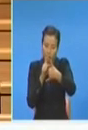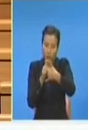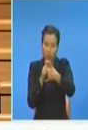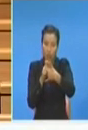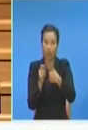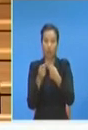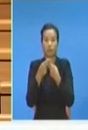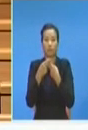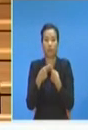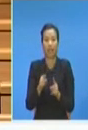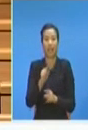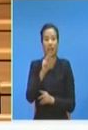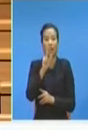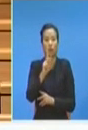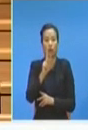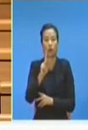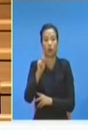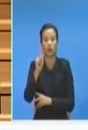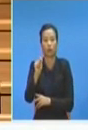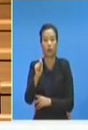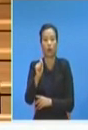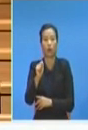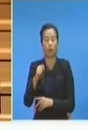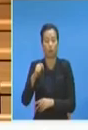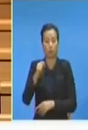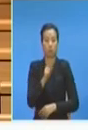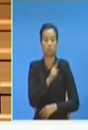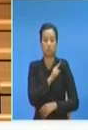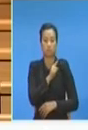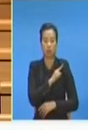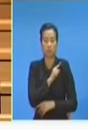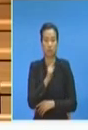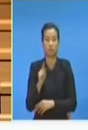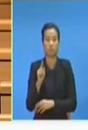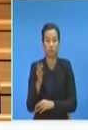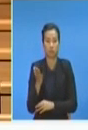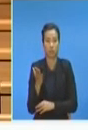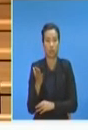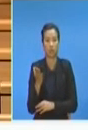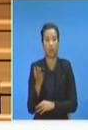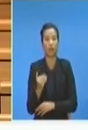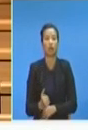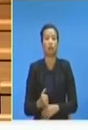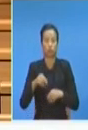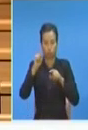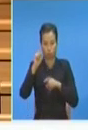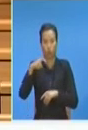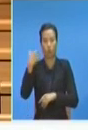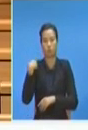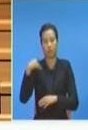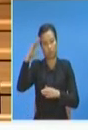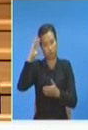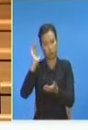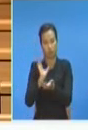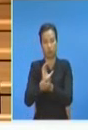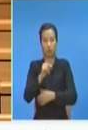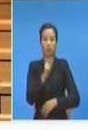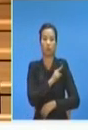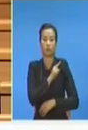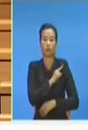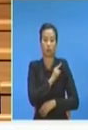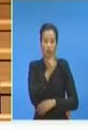ไม่มีเจ้าหน้าที่เหล่านี้เลยครับสอบสวนมันต้องกระทำโดยพนักงานสอบสวนกกต.ยังใช้นิติก